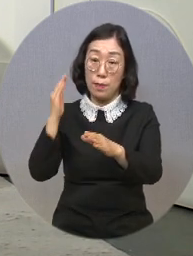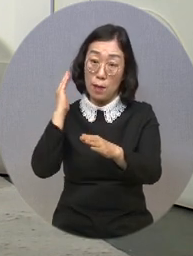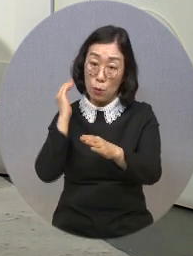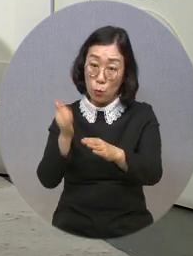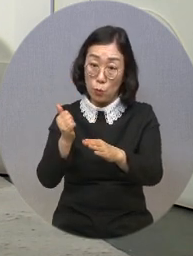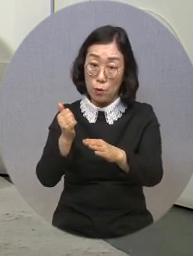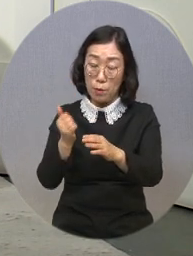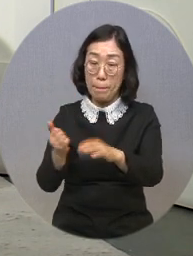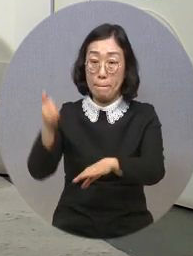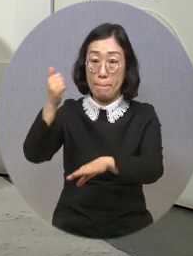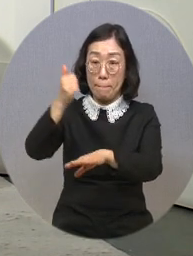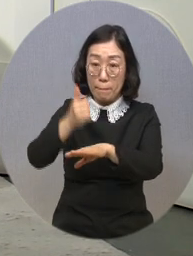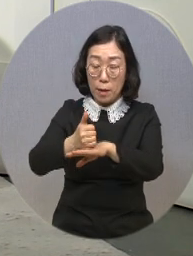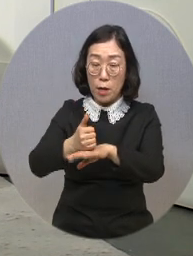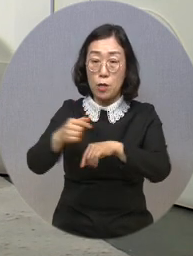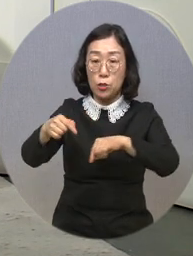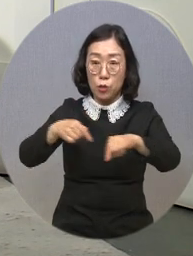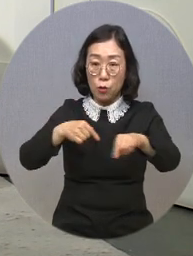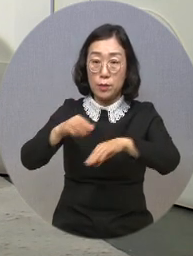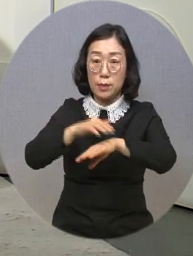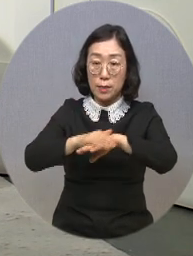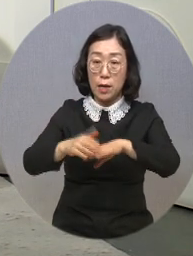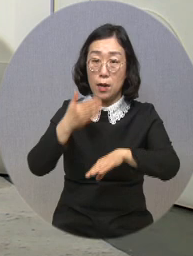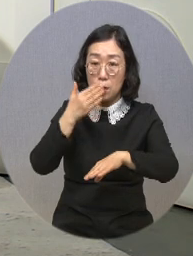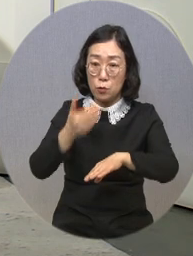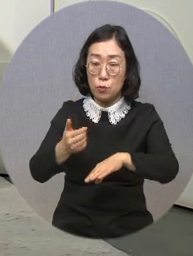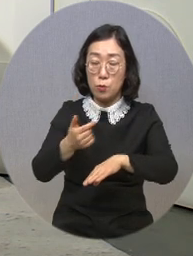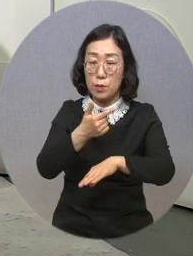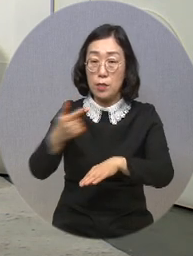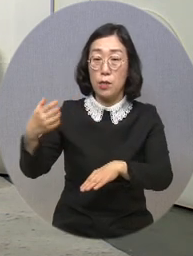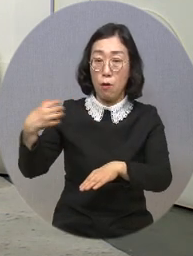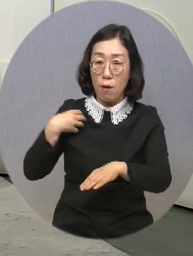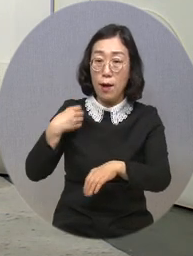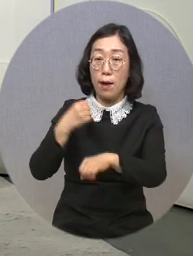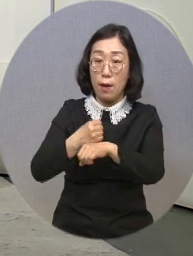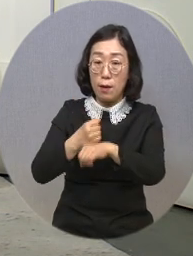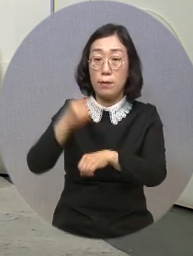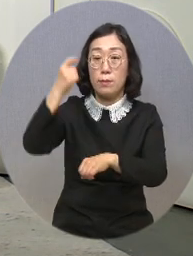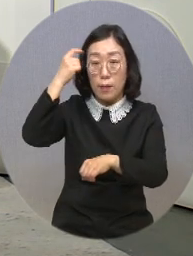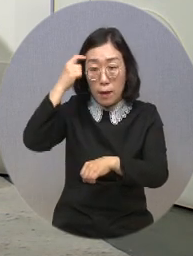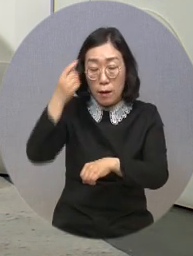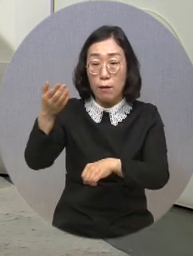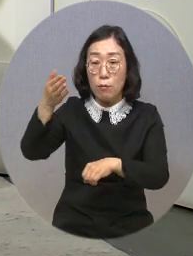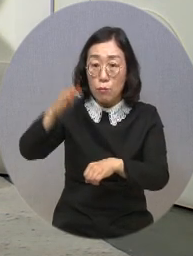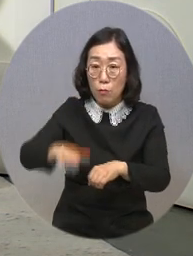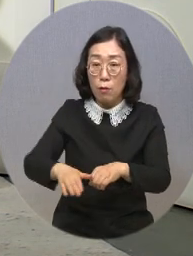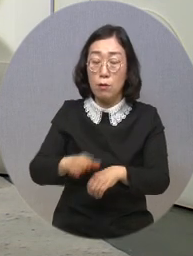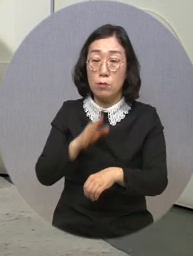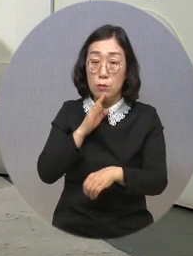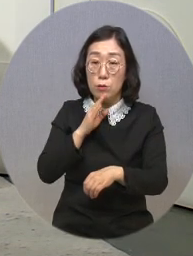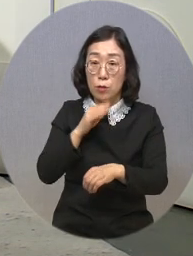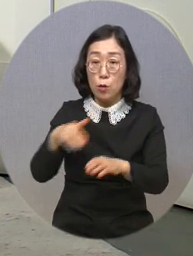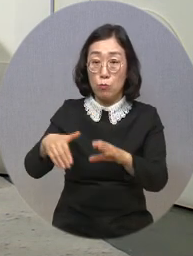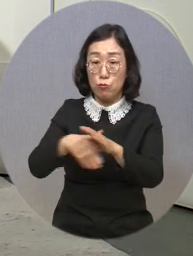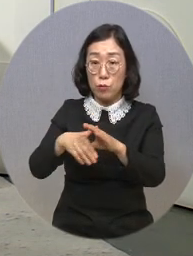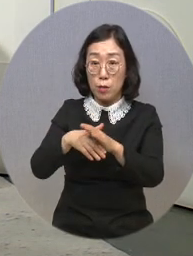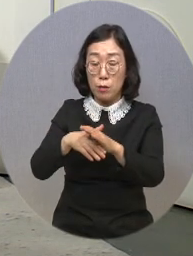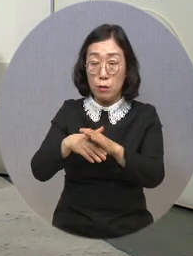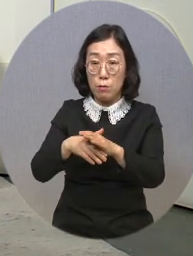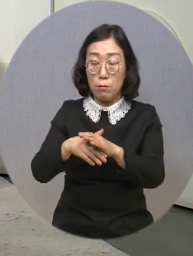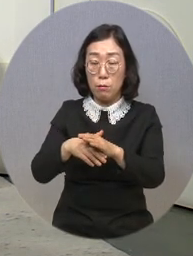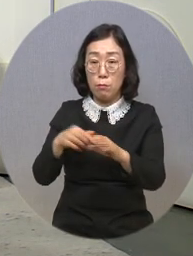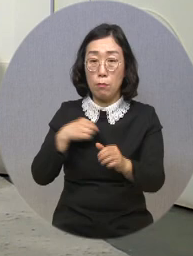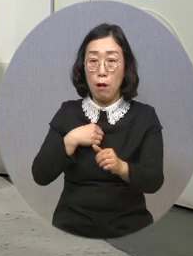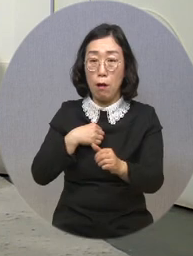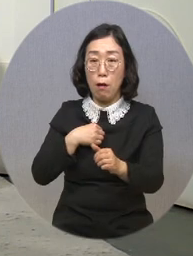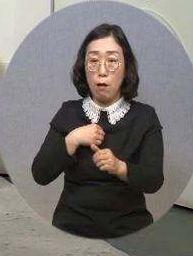나서 정치가 제대로 갈 수 있도록 큰 역할을 해야 되겠다고 결심을 하고 있었는데 막상 이제 문재인 대통령이 들어와가지고 공천을 안